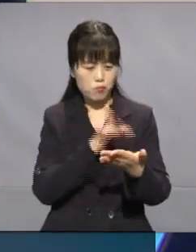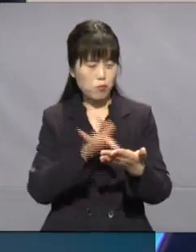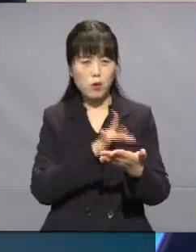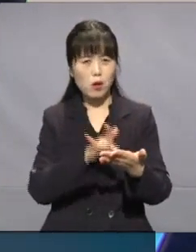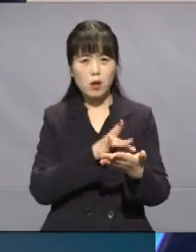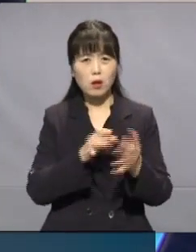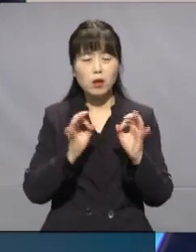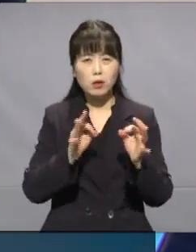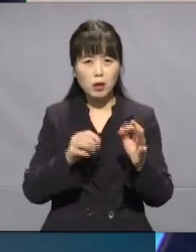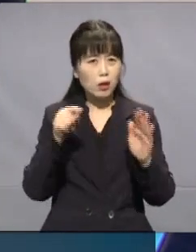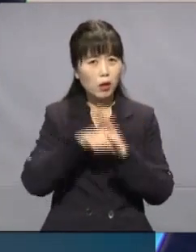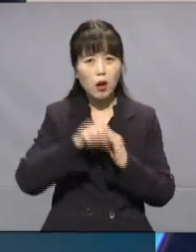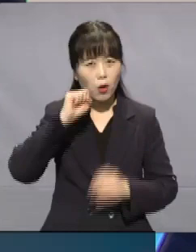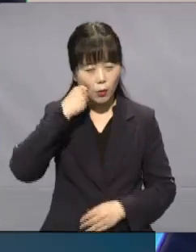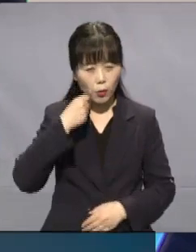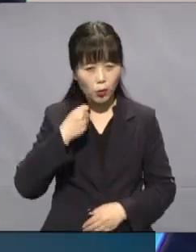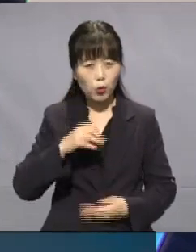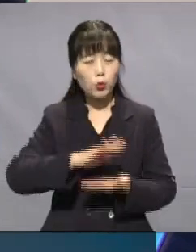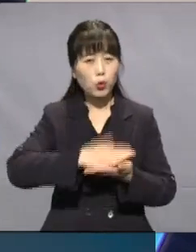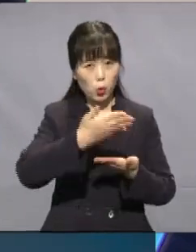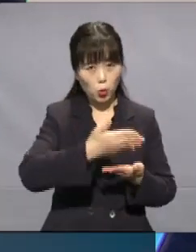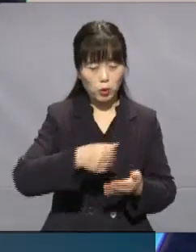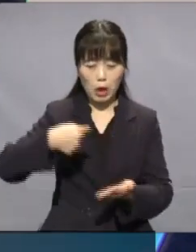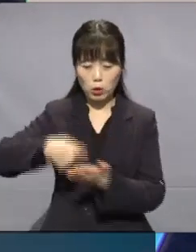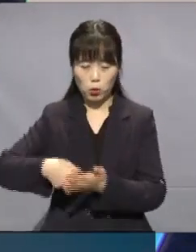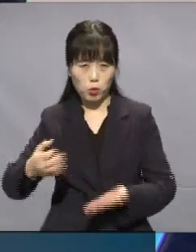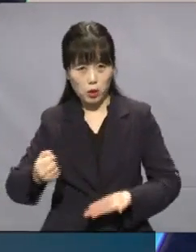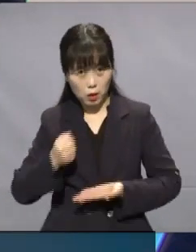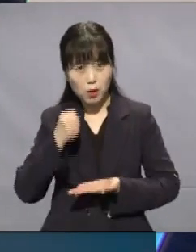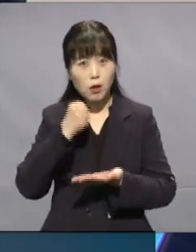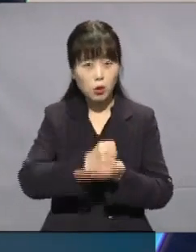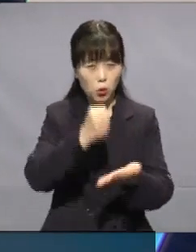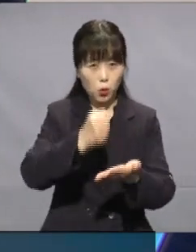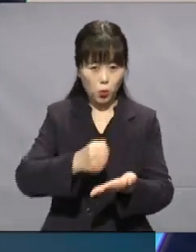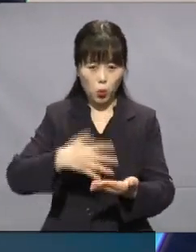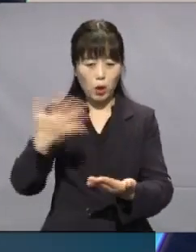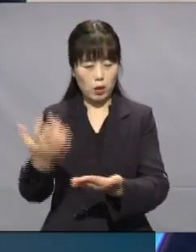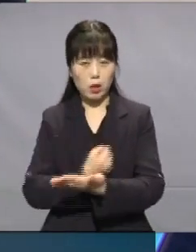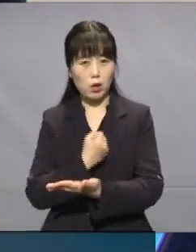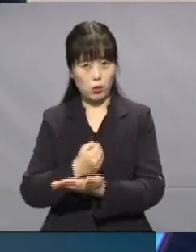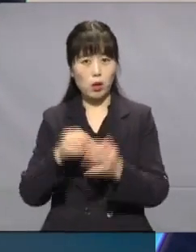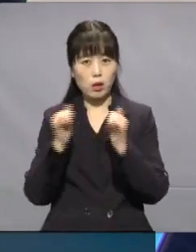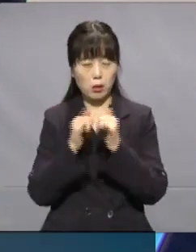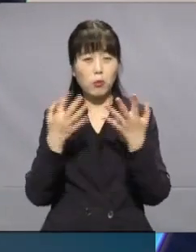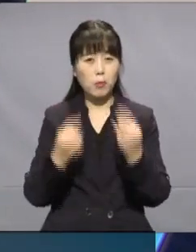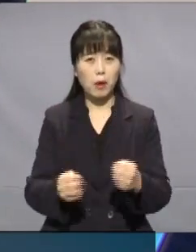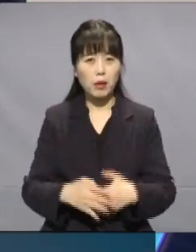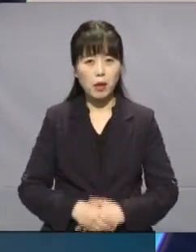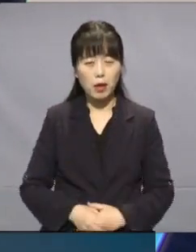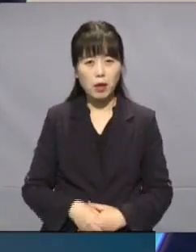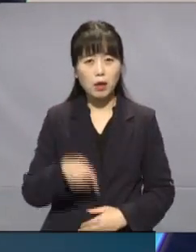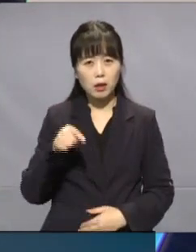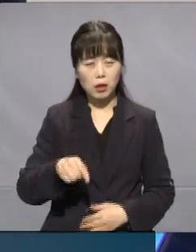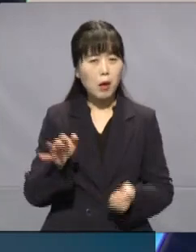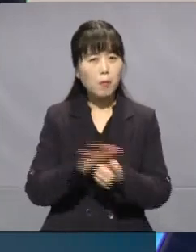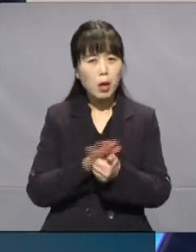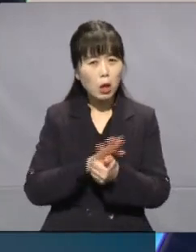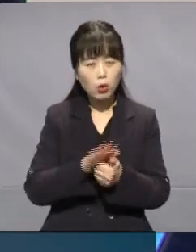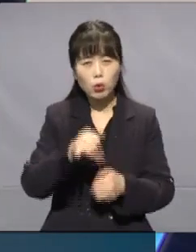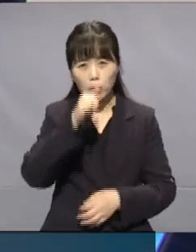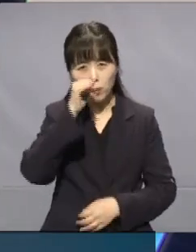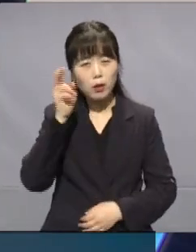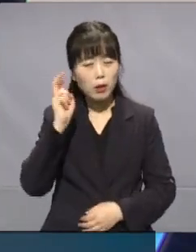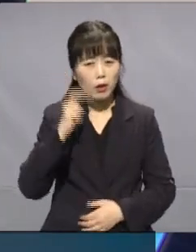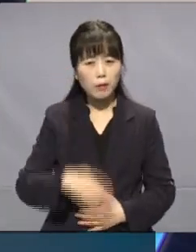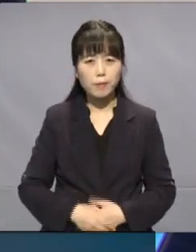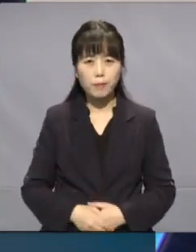분들도 있고 통장 들고 도장 들고 가서 돈 넣고 찾고 이러시는 분들 아직 많거든요 그런 분들을 위한 배려도 좀 있어야 될 것